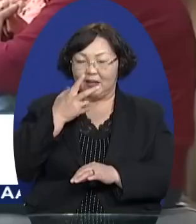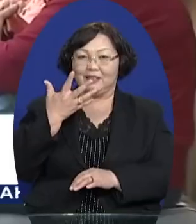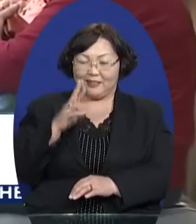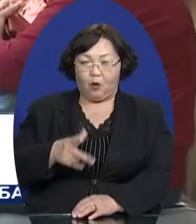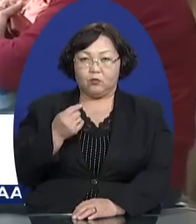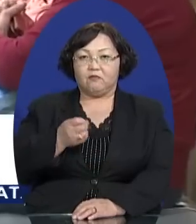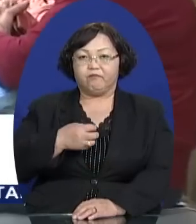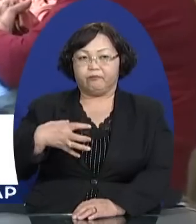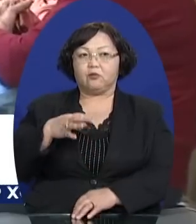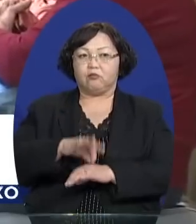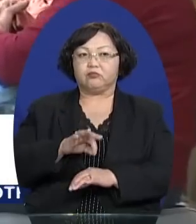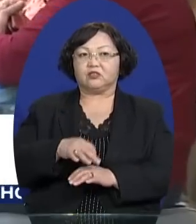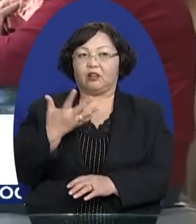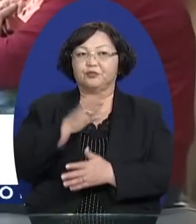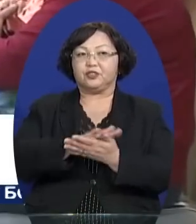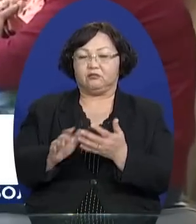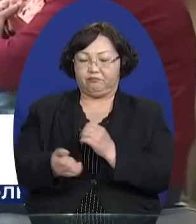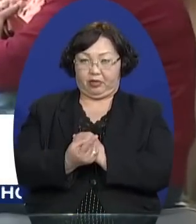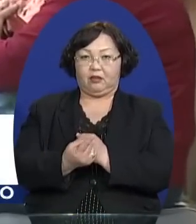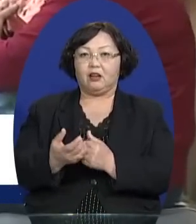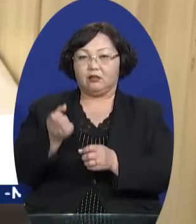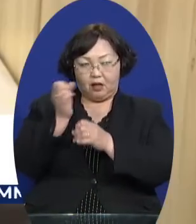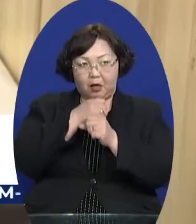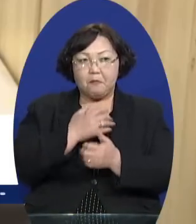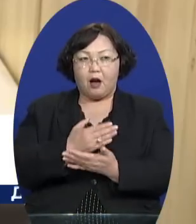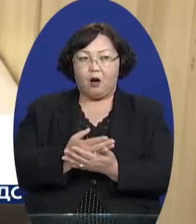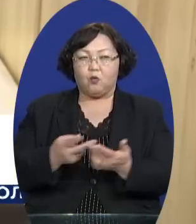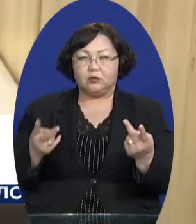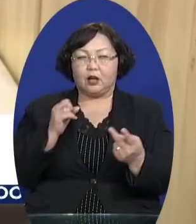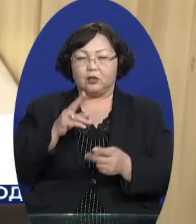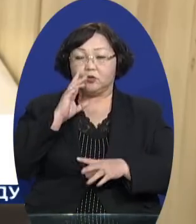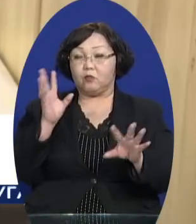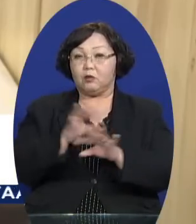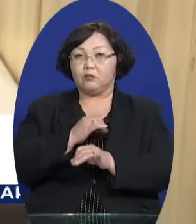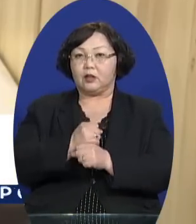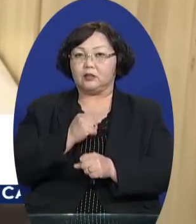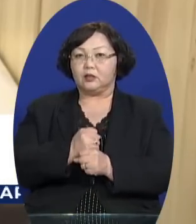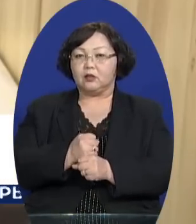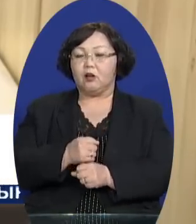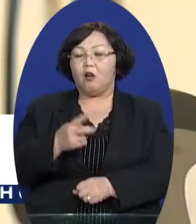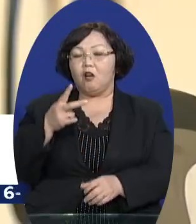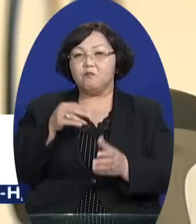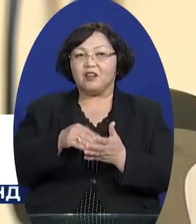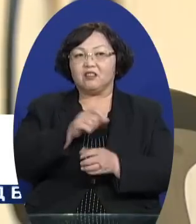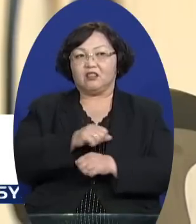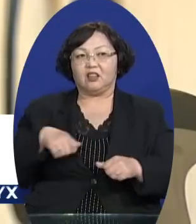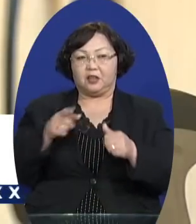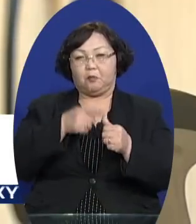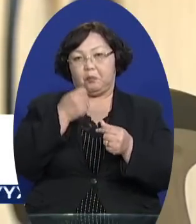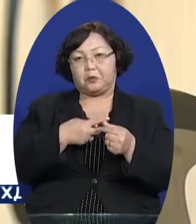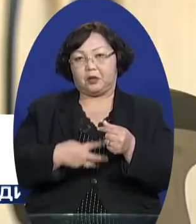илрүүллээ. Улс аймагт үргэлжилж байгаа хавдрын эсрэг үндэсний аяны эрт илрүүлэг онцлогоонд хамрагдахаар 2000 орчим иргэн бүртгүүлээд